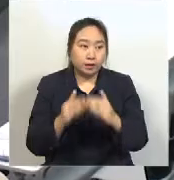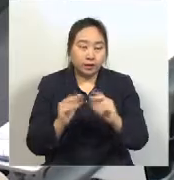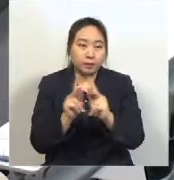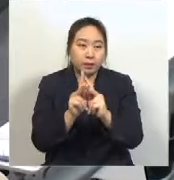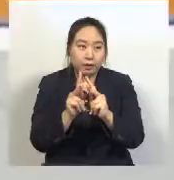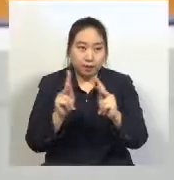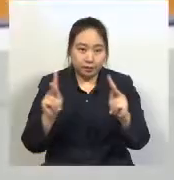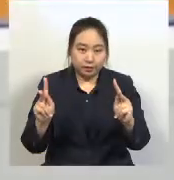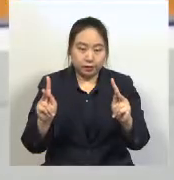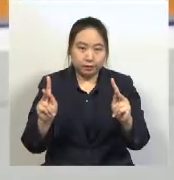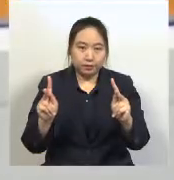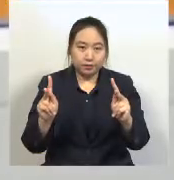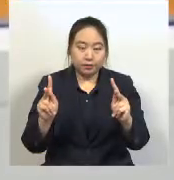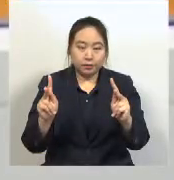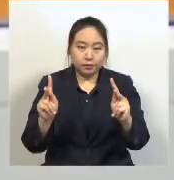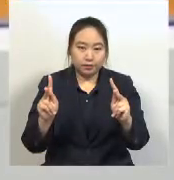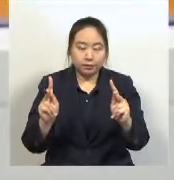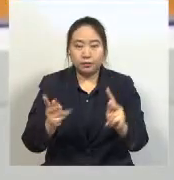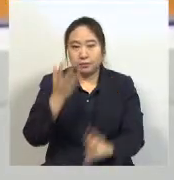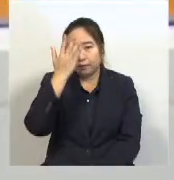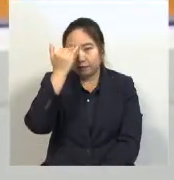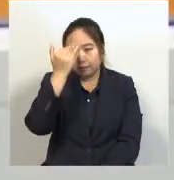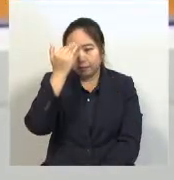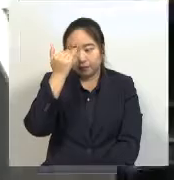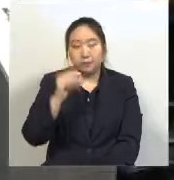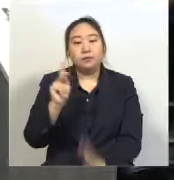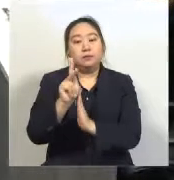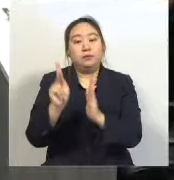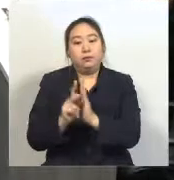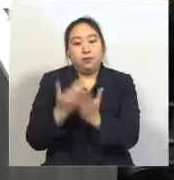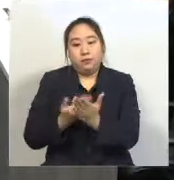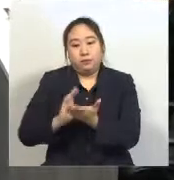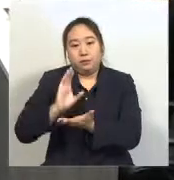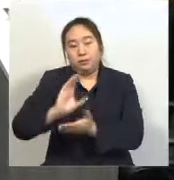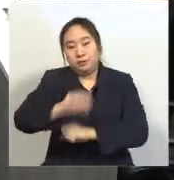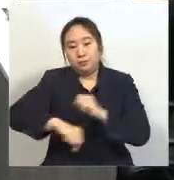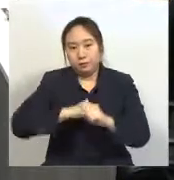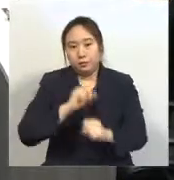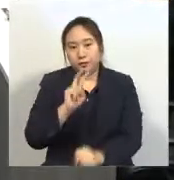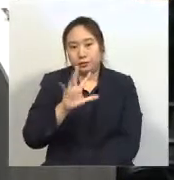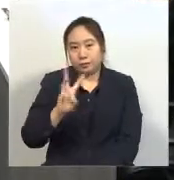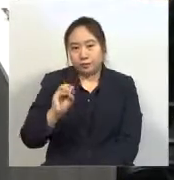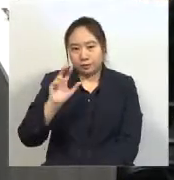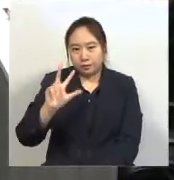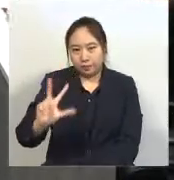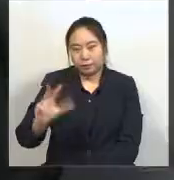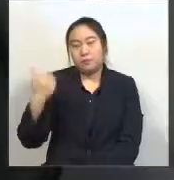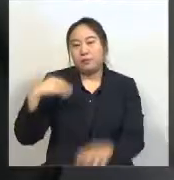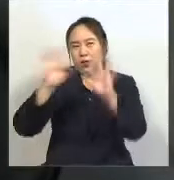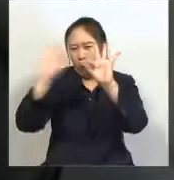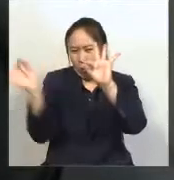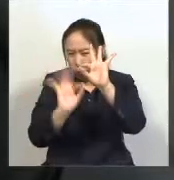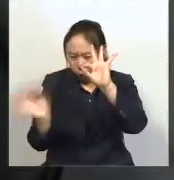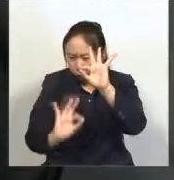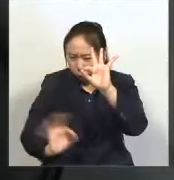การตั้งกรรมธิการชุดดังกล่าวขึ้นมานะคะเนื่องจากว่าร่างกฎหมายงบประมาณปี2563มีเนื้อหา